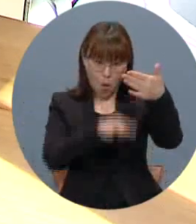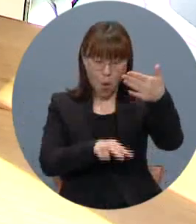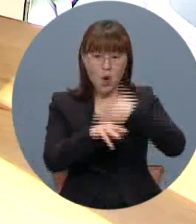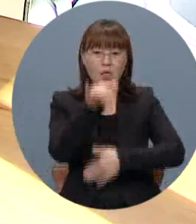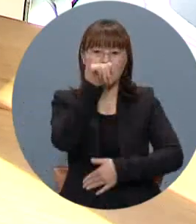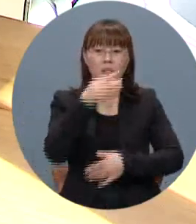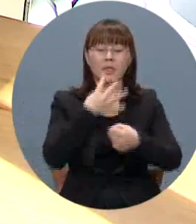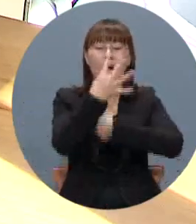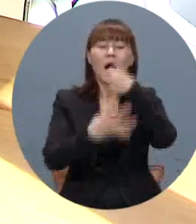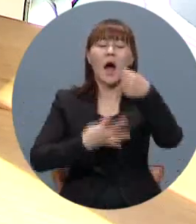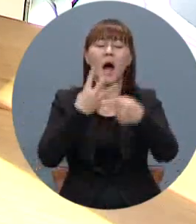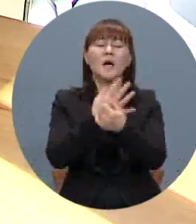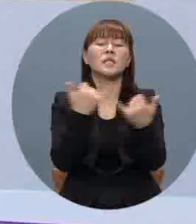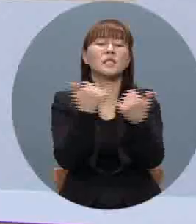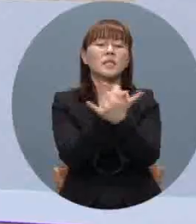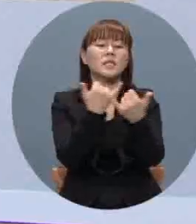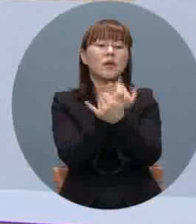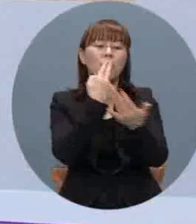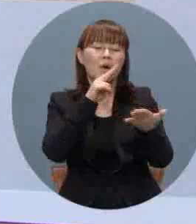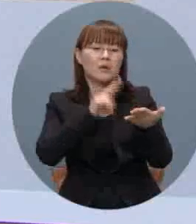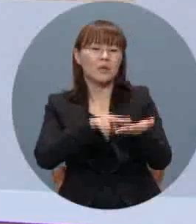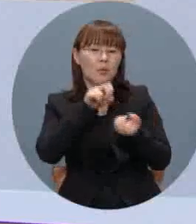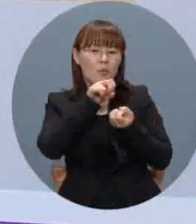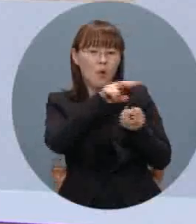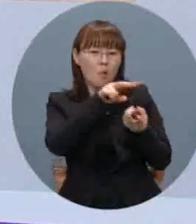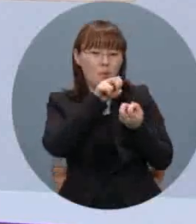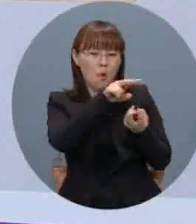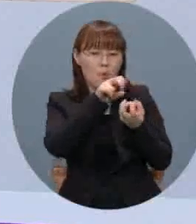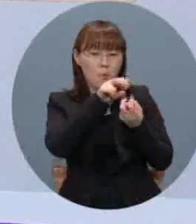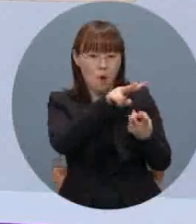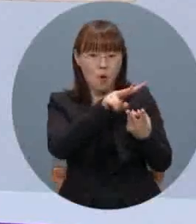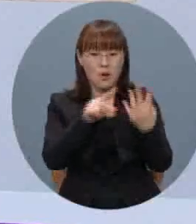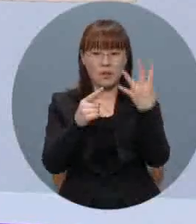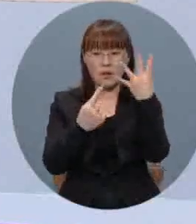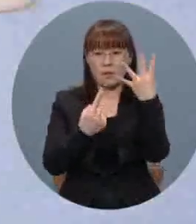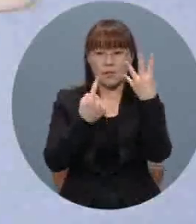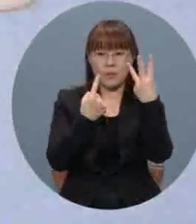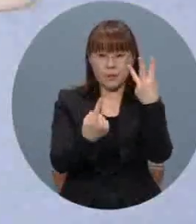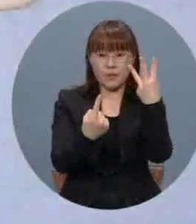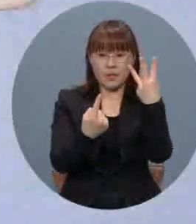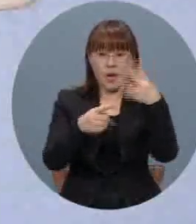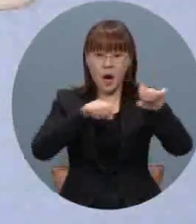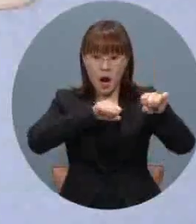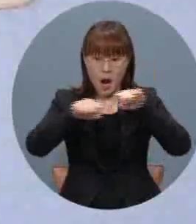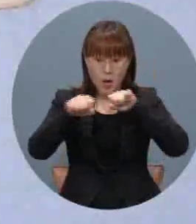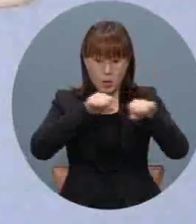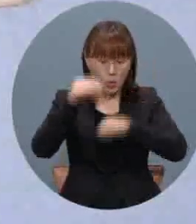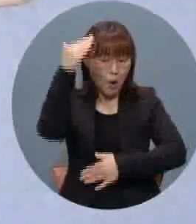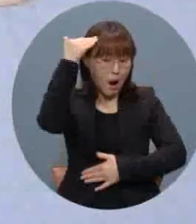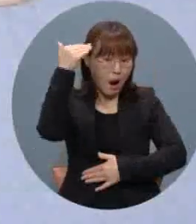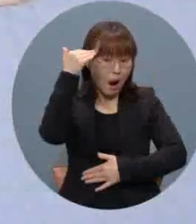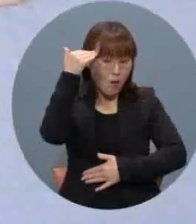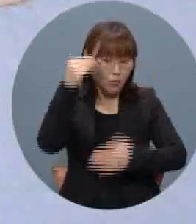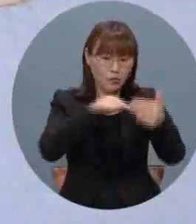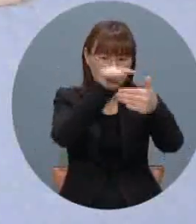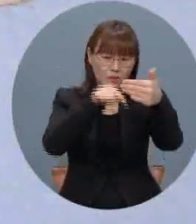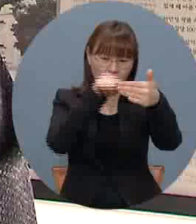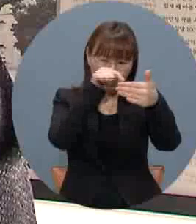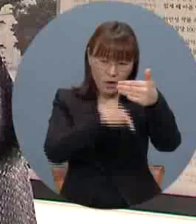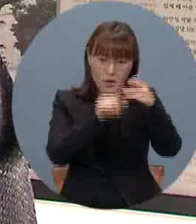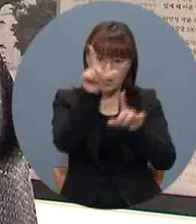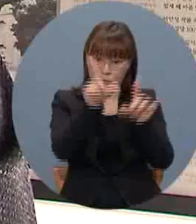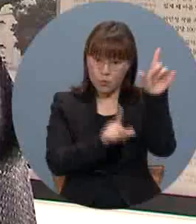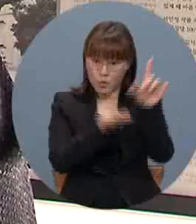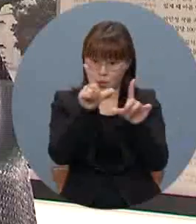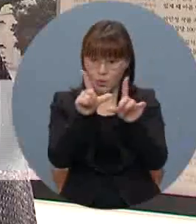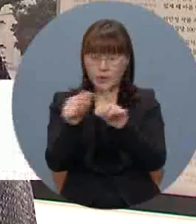시인이 친척에게 보낸 편지로 3.1운동 직후 국내 상황과 시인의 행적을 읽을 수 있습니다.